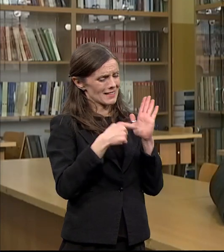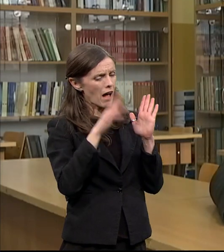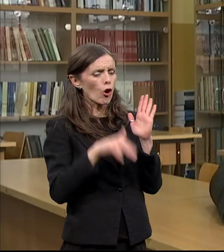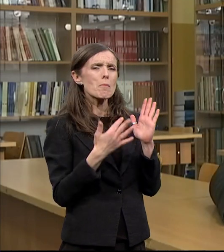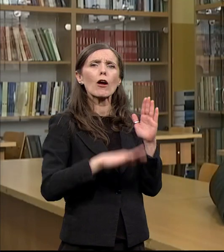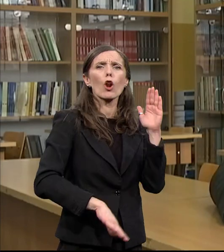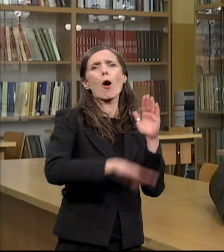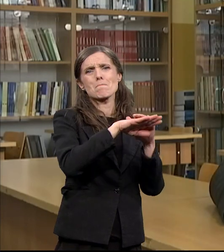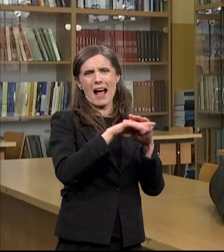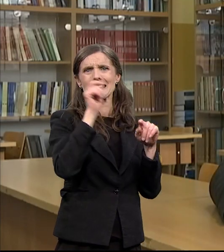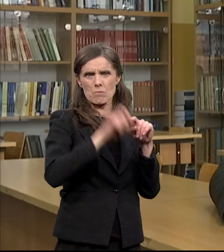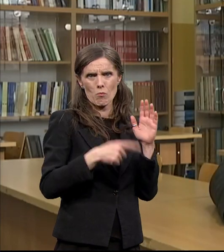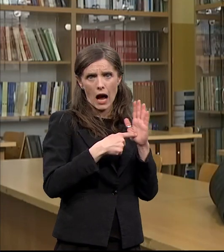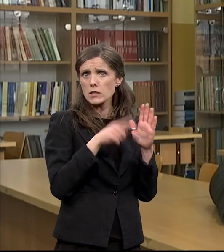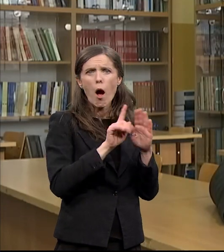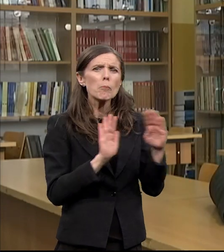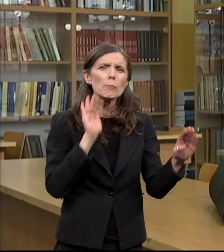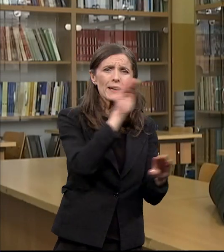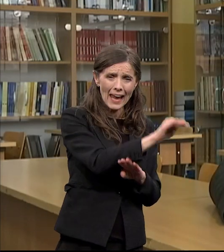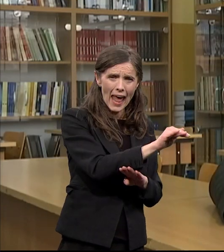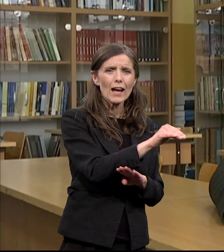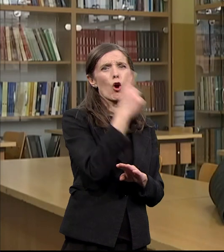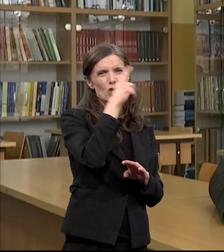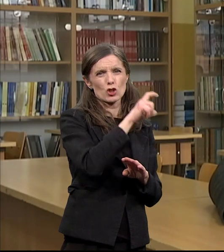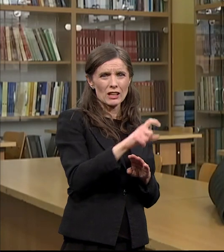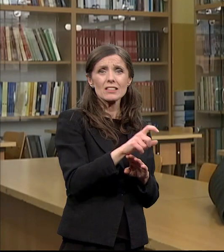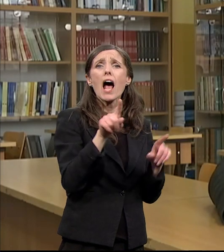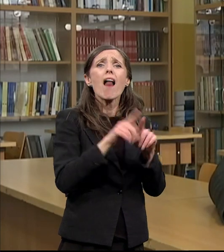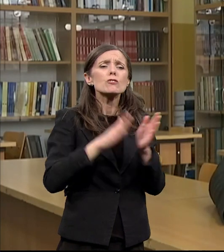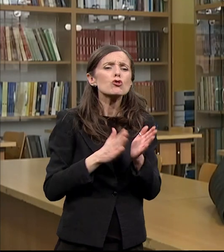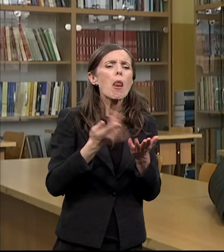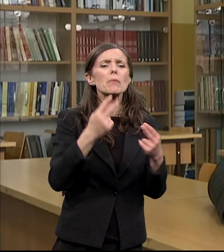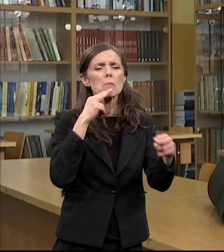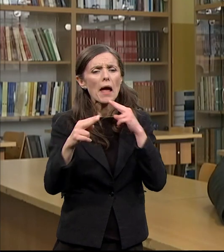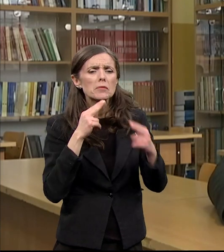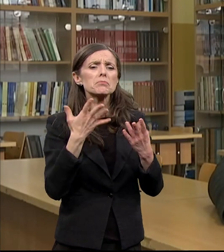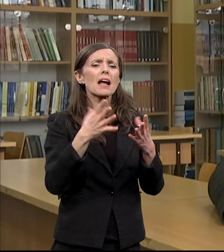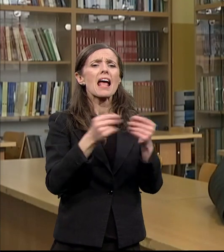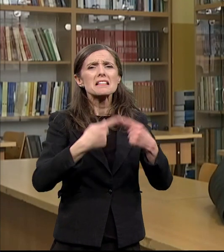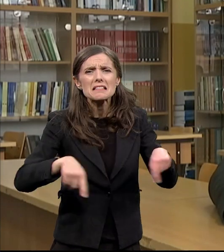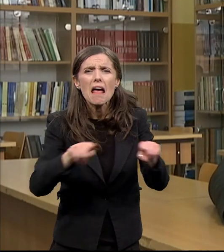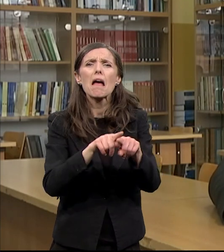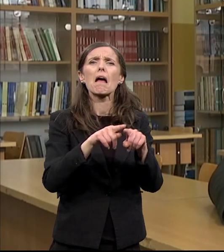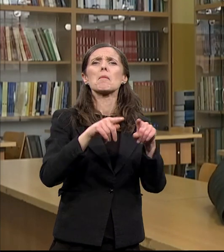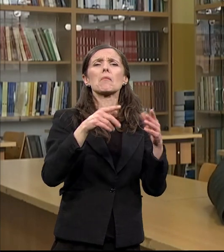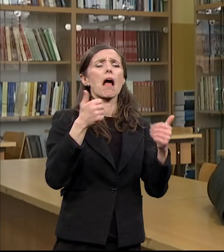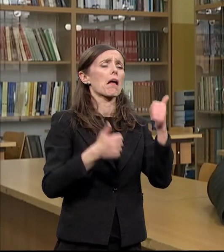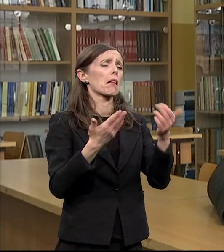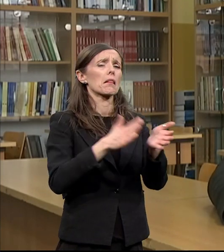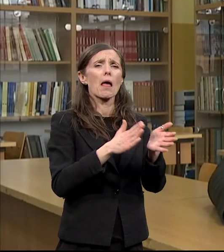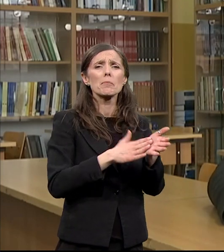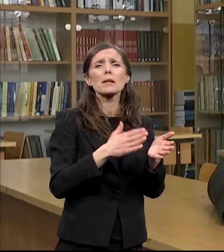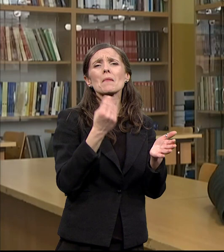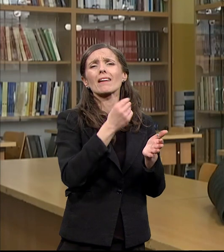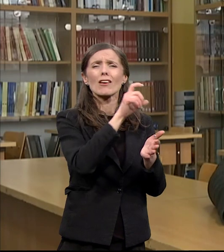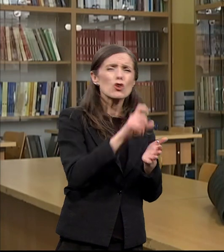maksimuma, nego kad su u pitanju svi drugi predmeti, i kada su u pitanju imovinski predmeti, dakle parnični predmeti, i kada su u pitanju